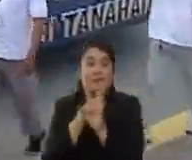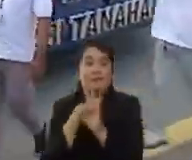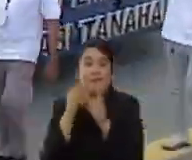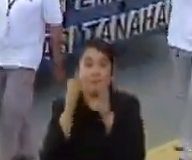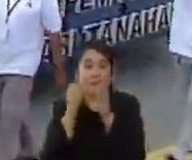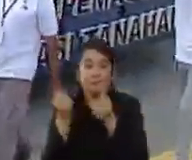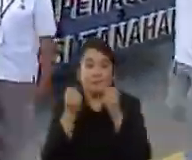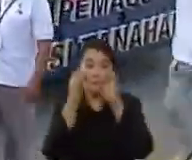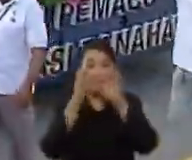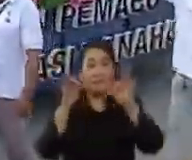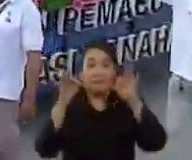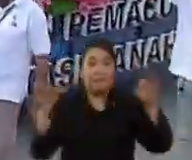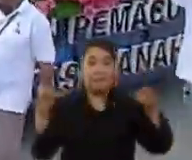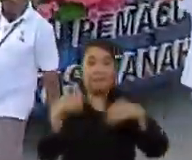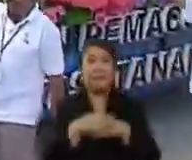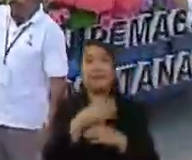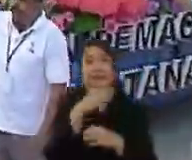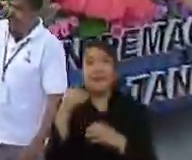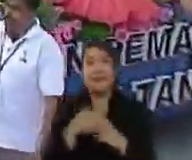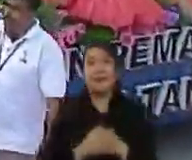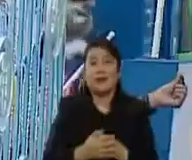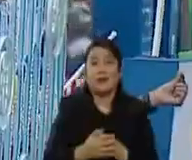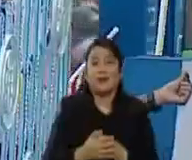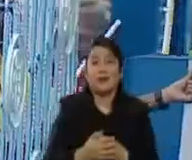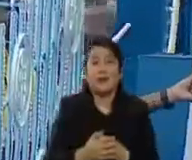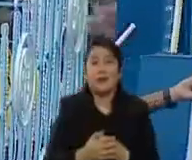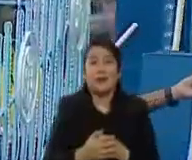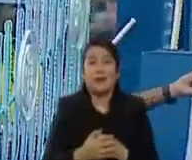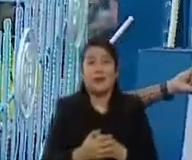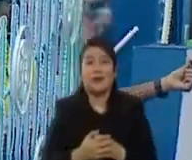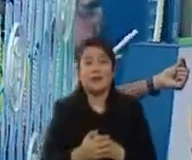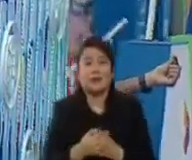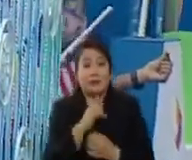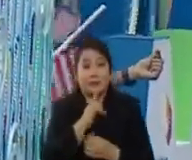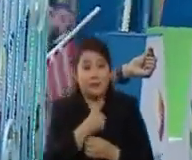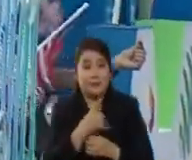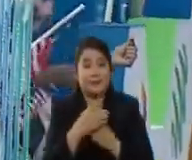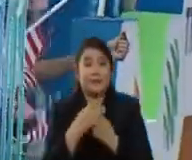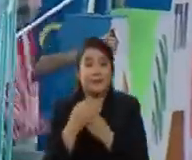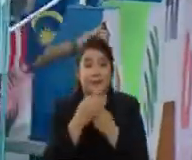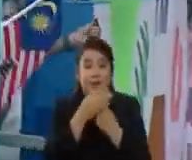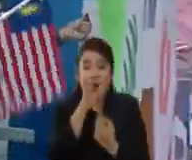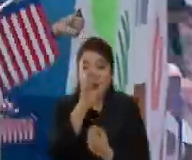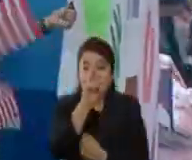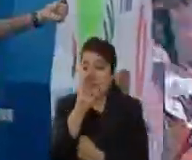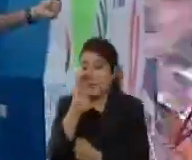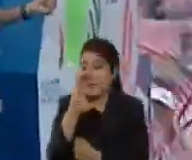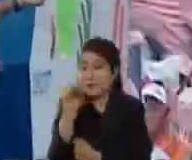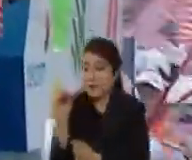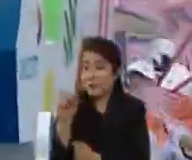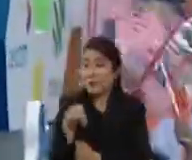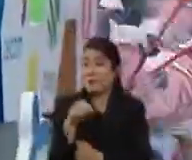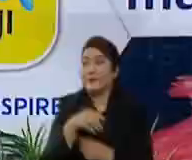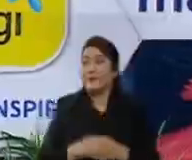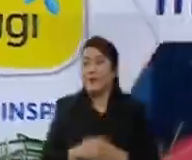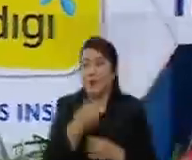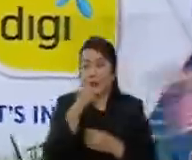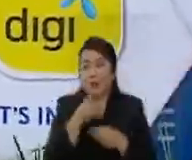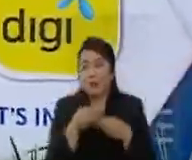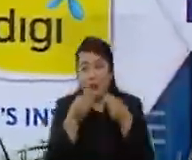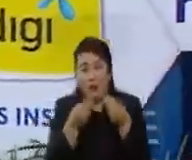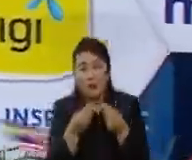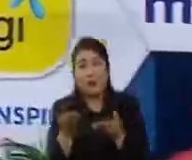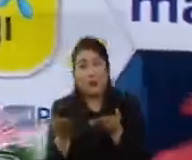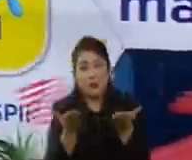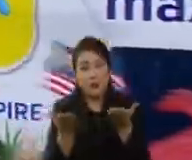tema gabungan pemacu telekomunikasi tanah air merupakan kesatuan 6 syarikat telekomunikasi untuk memberikan